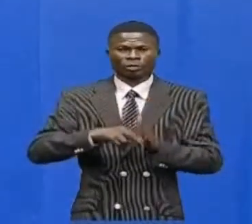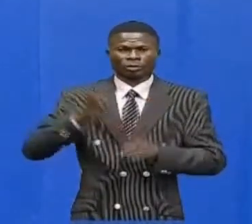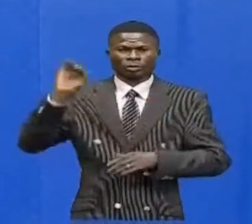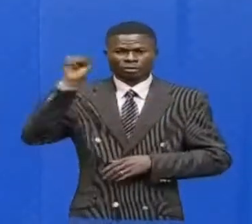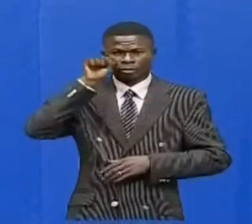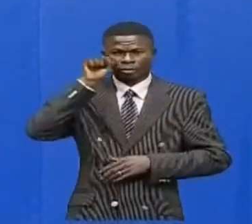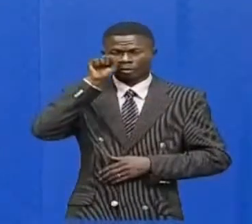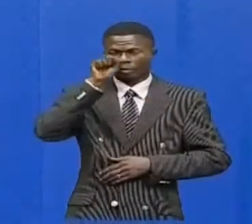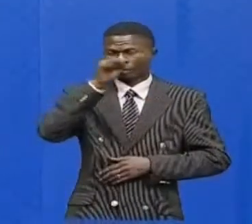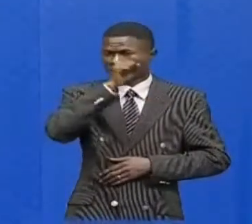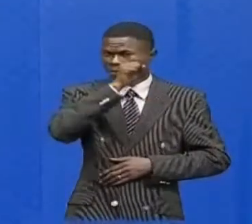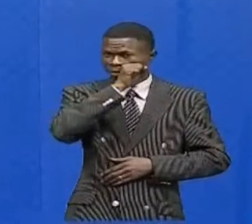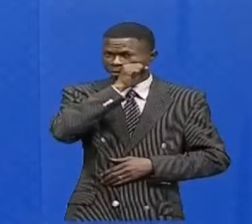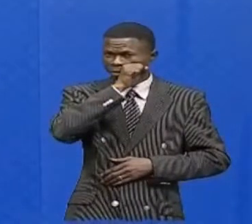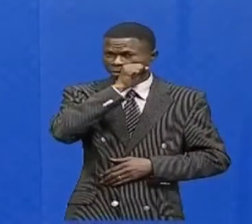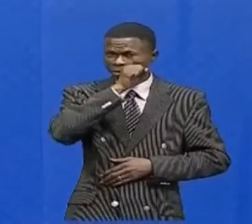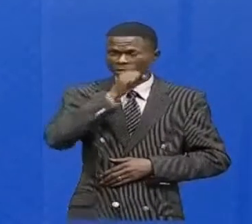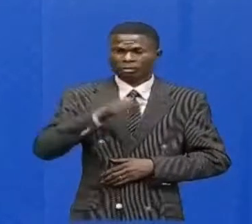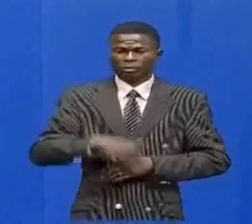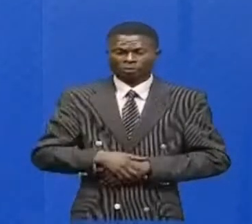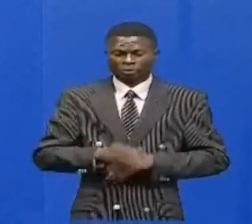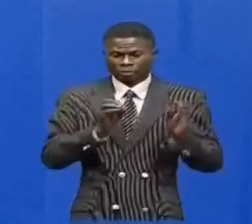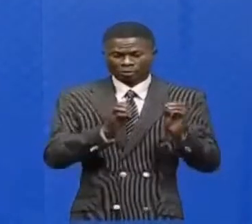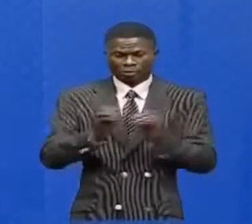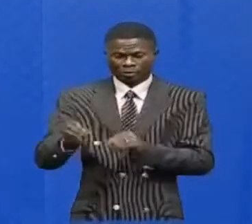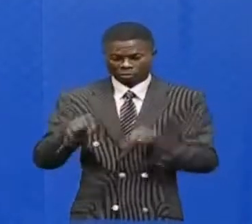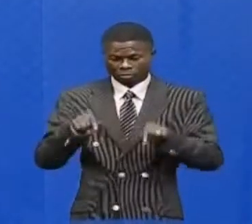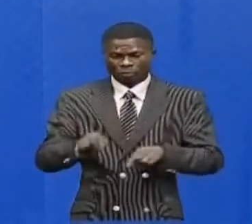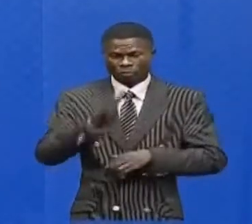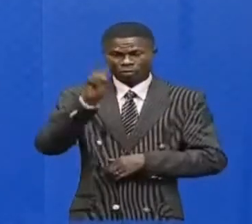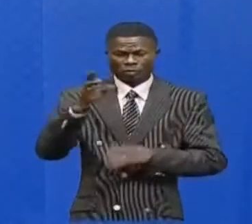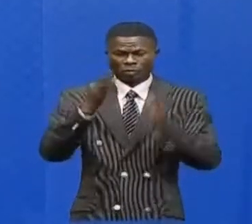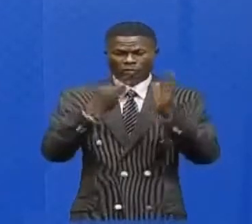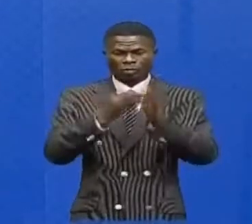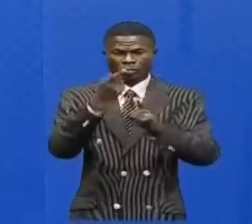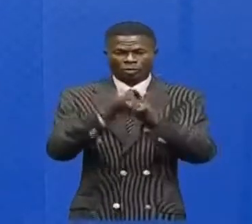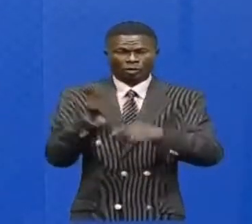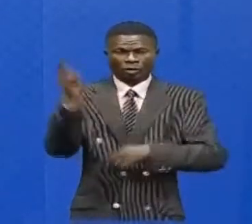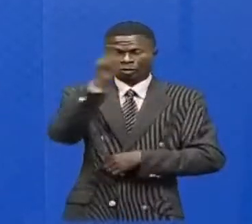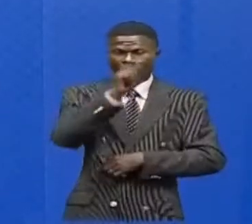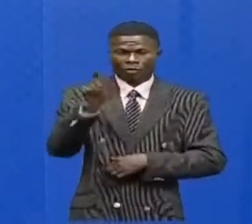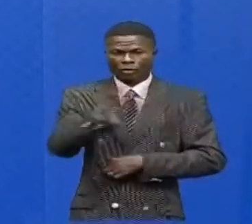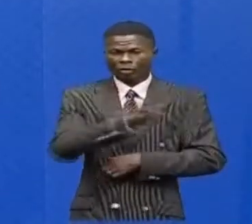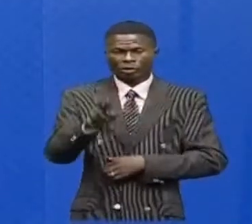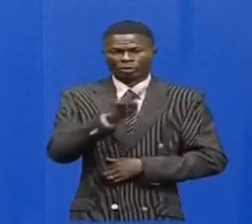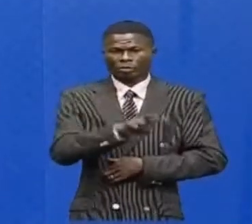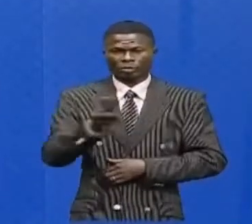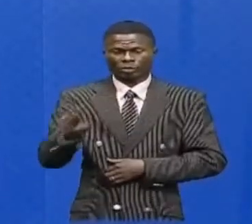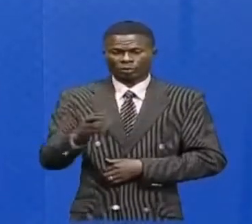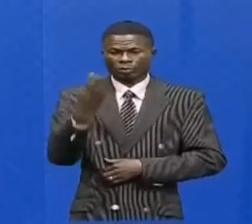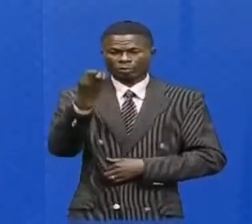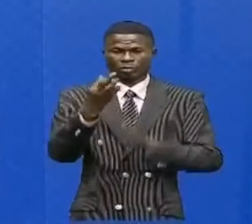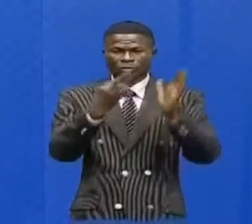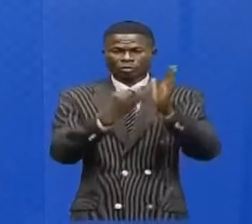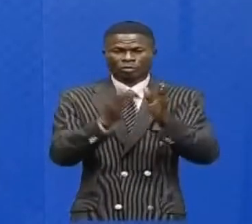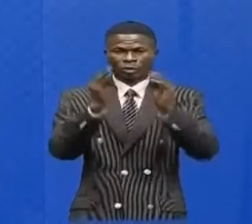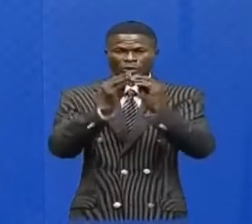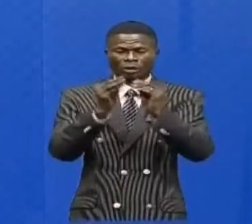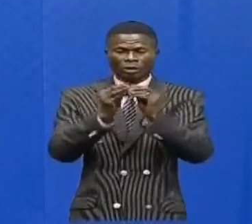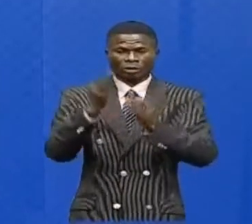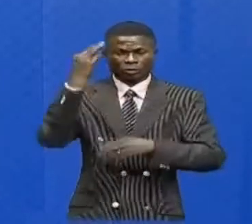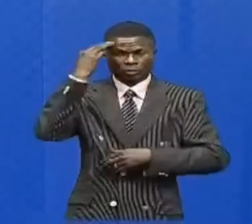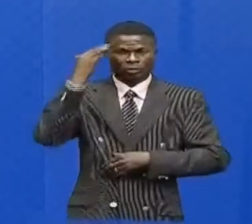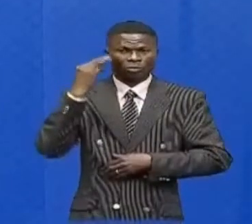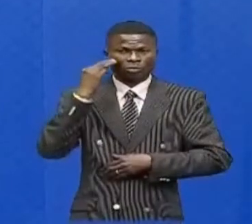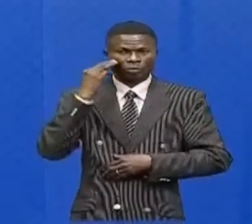Sama Lukonde Kyenge, a présidé ce vendredi 8 avril 2022 la 48e réunion du Conseil de